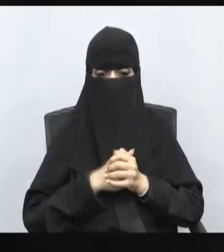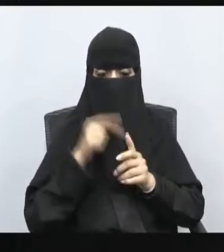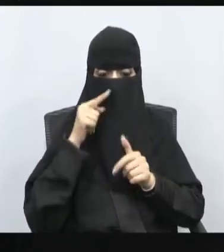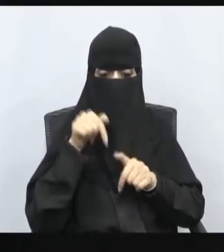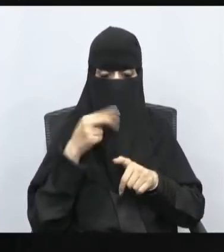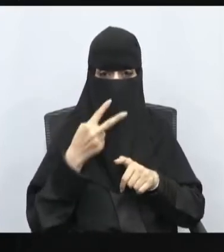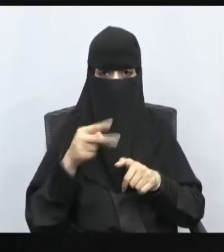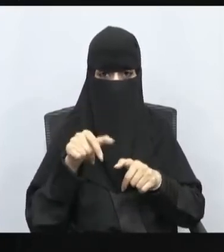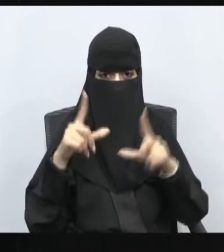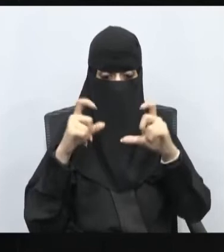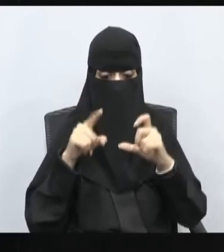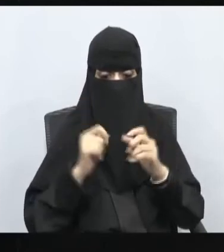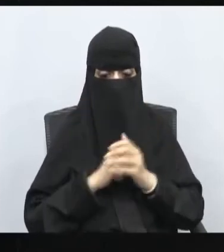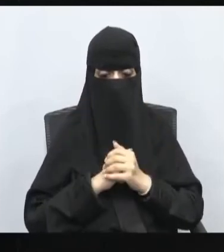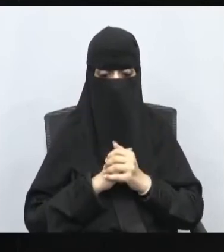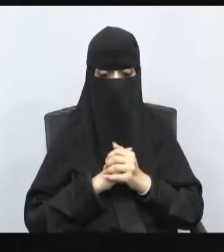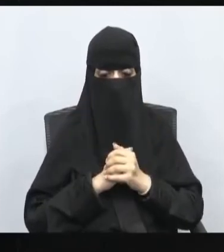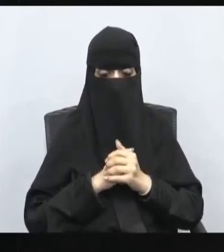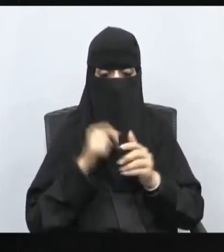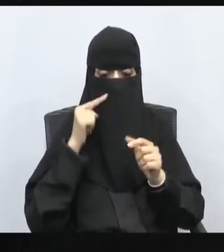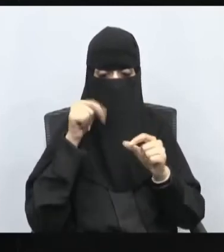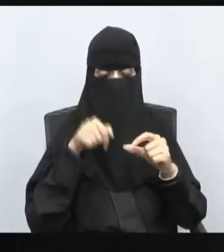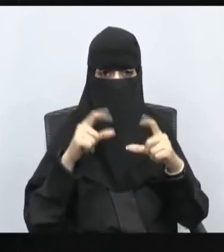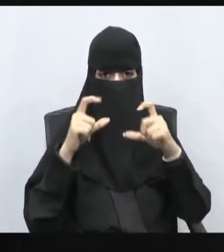شاهدوا معي هذه الصورة. هنا